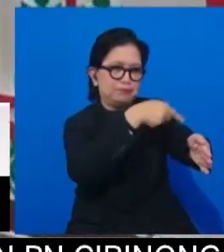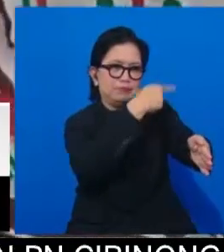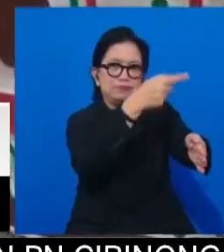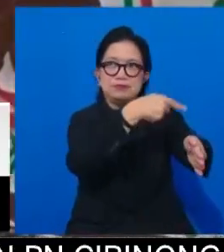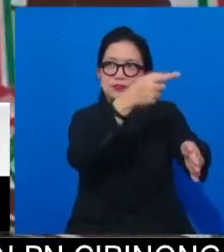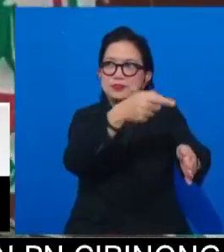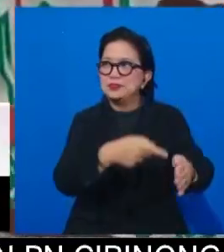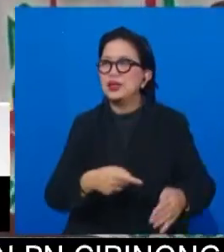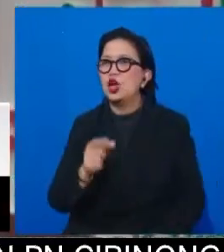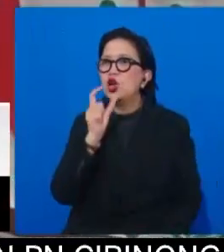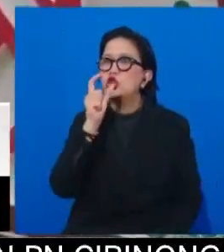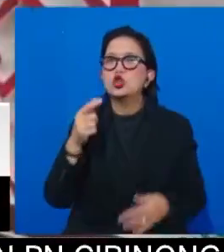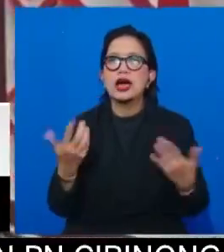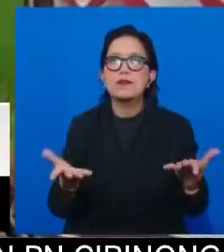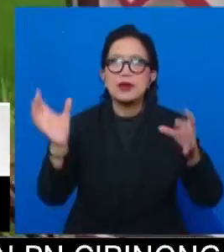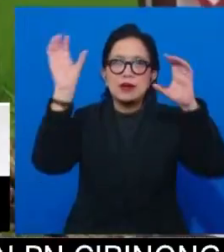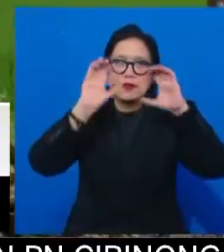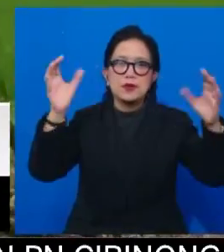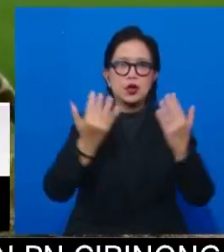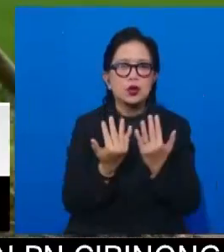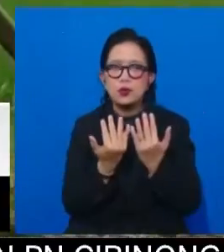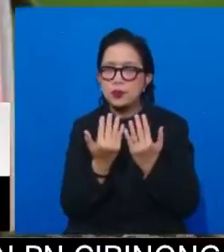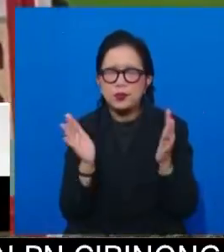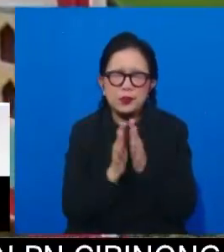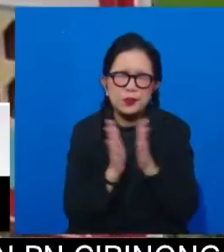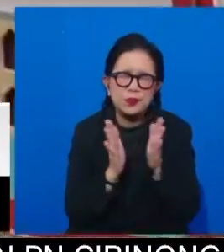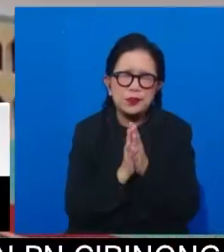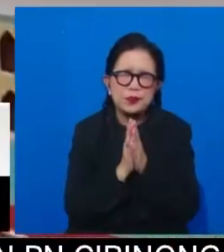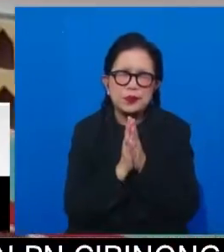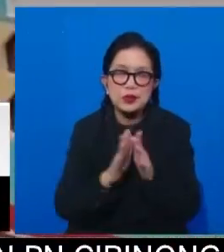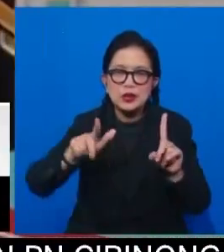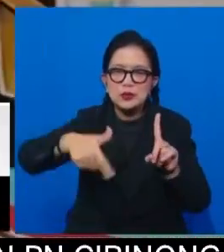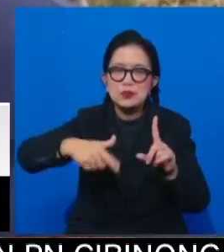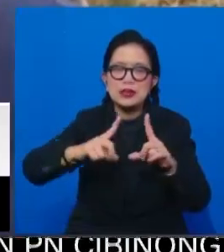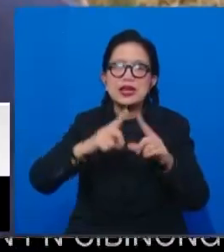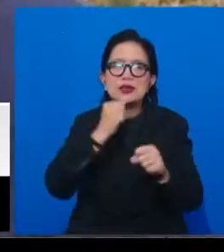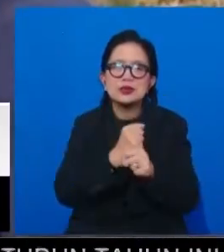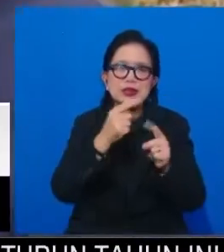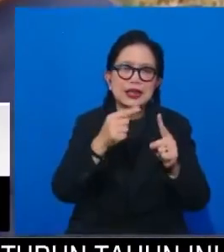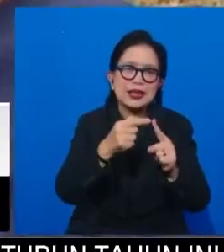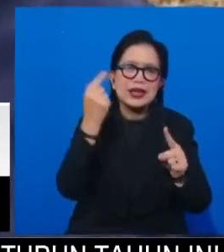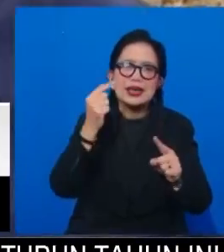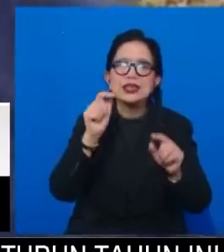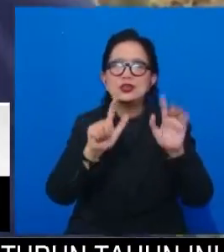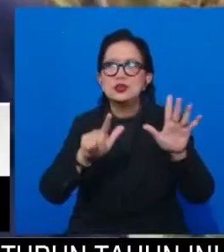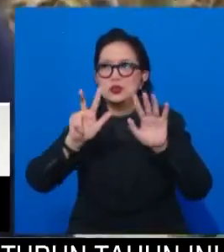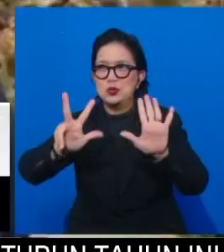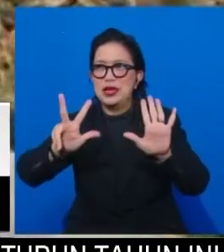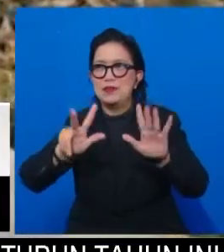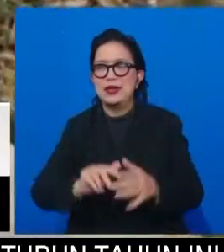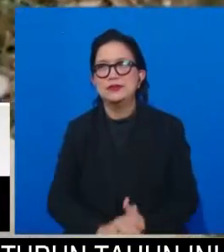untuk memeriahkan HUT ke-78 kemerdekaan Republik Indonesia. Kurang lebih 300